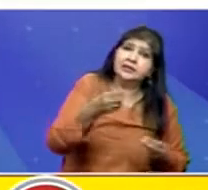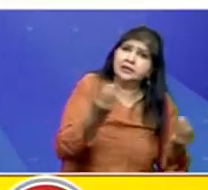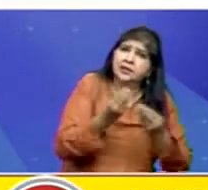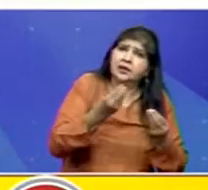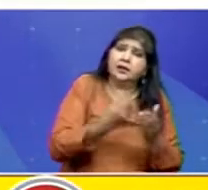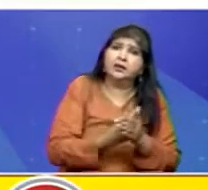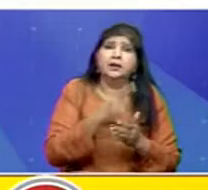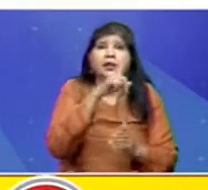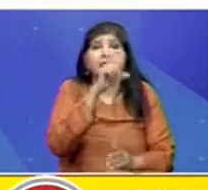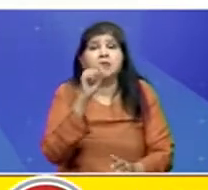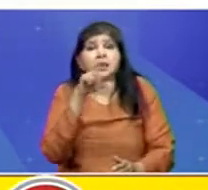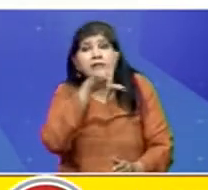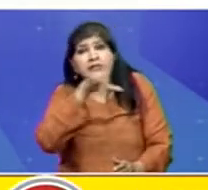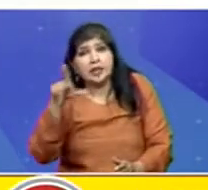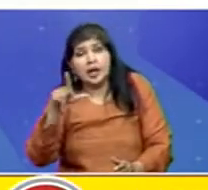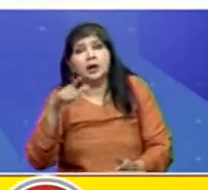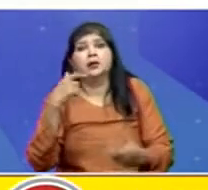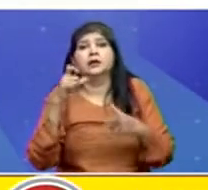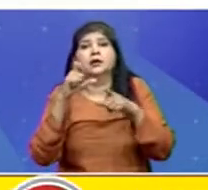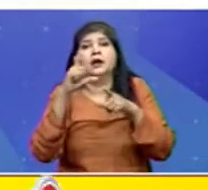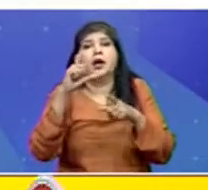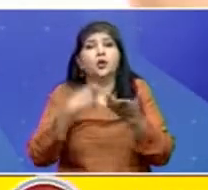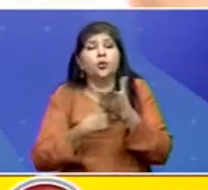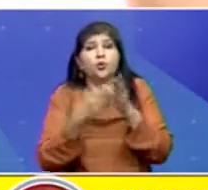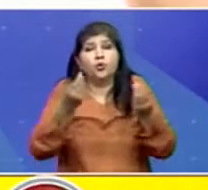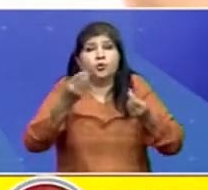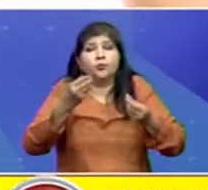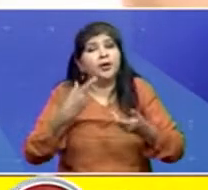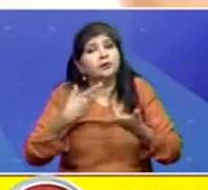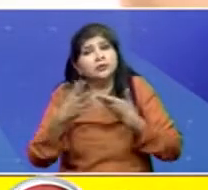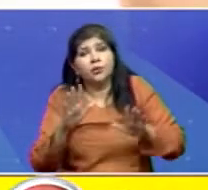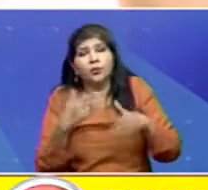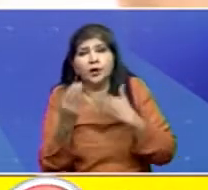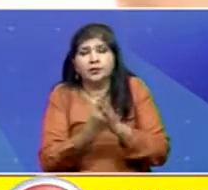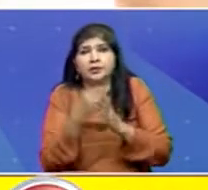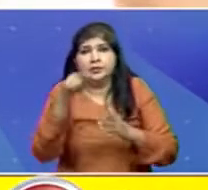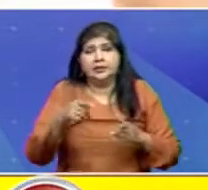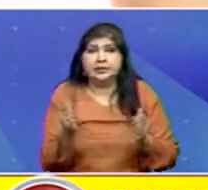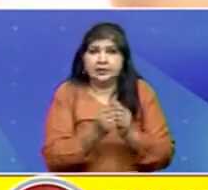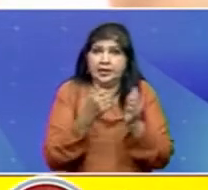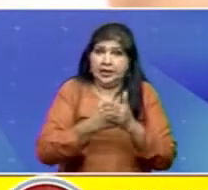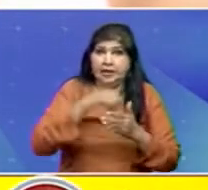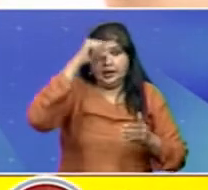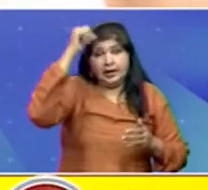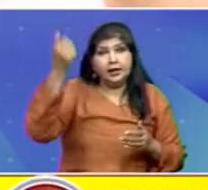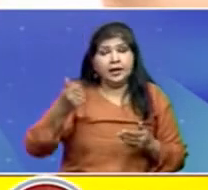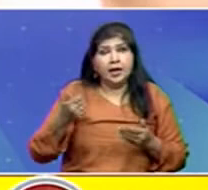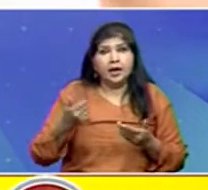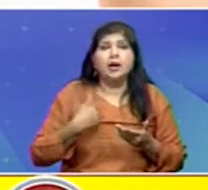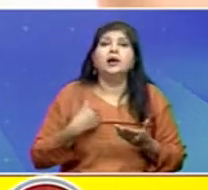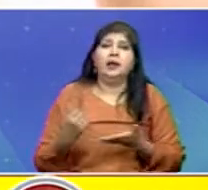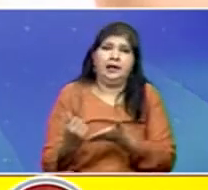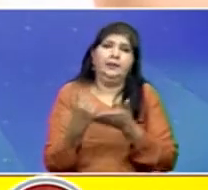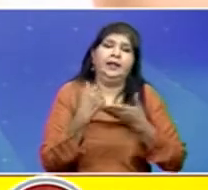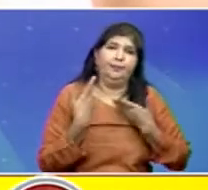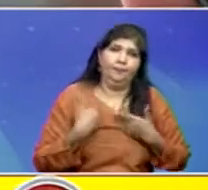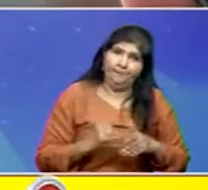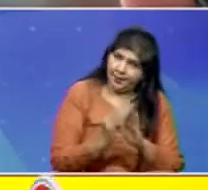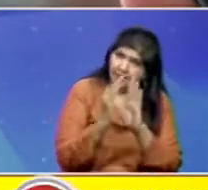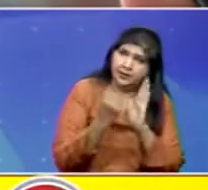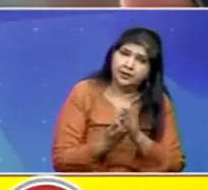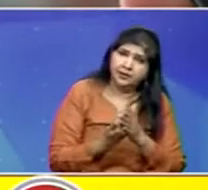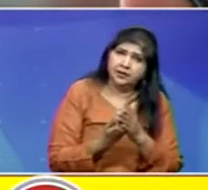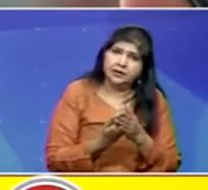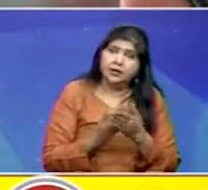10,000,000 करोड रुपिय तक पहुँच गया इस से देश में सुविधा भी बढ़ रही है और